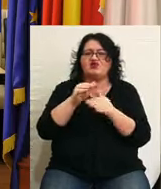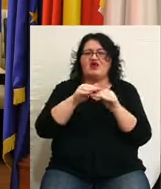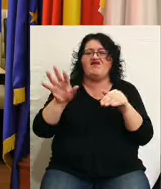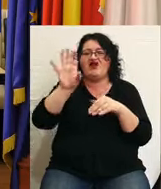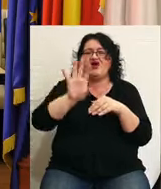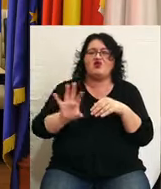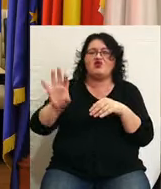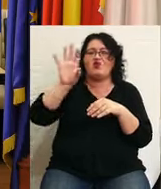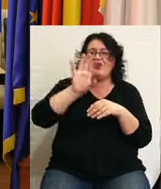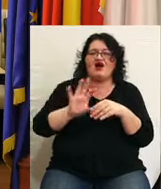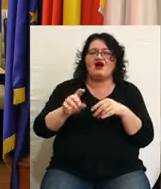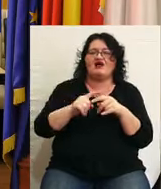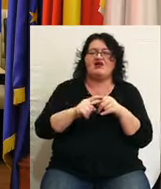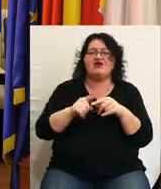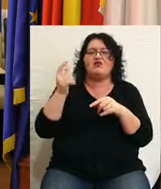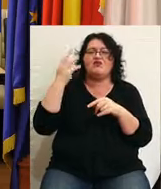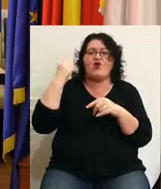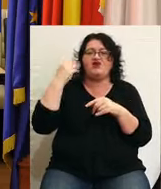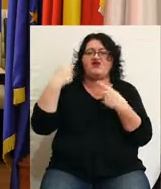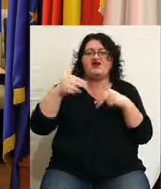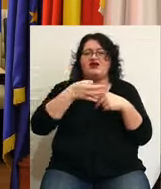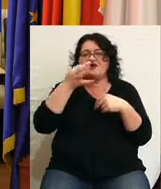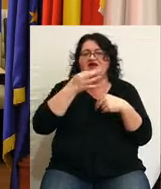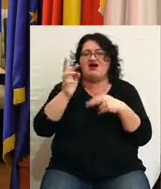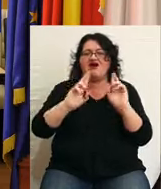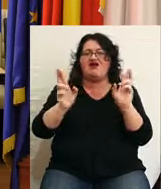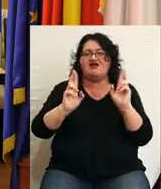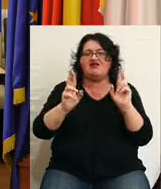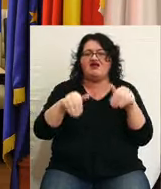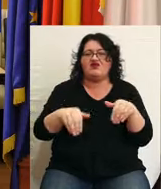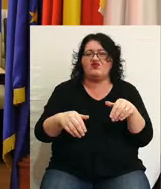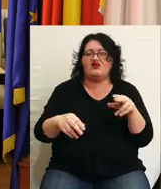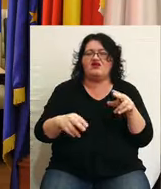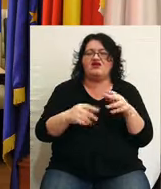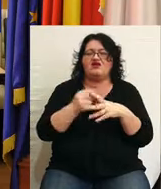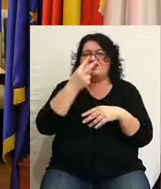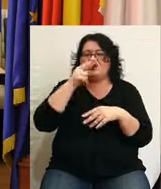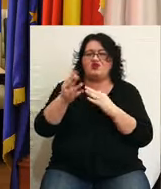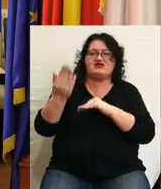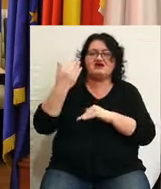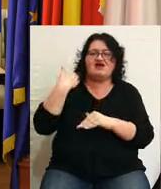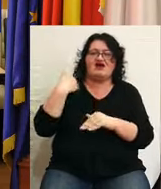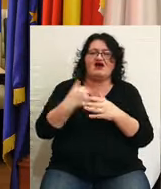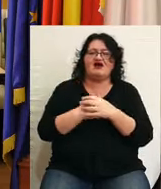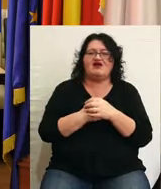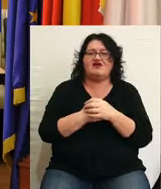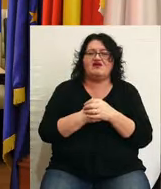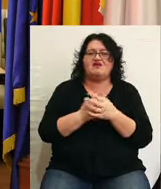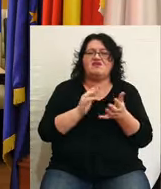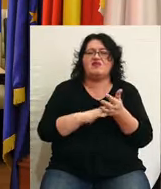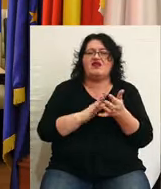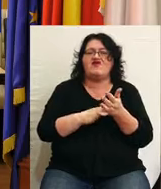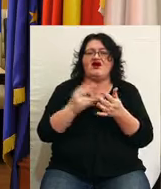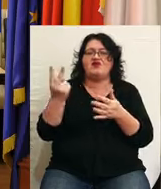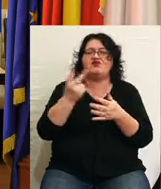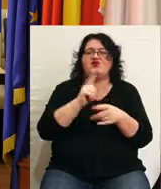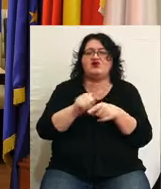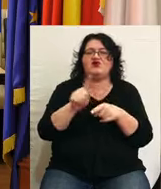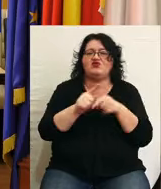european. Republica Moldova a declarat stare de alertă acum două zile. Faptul că astea